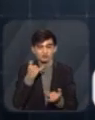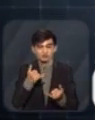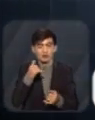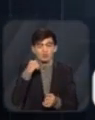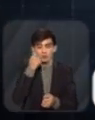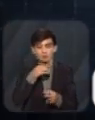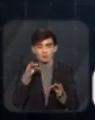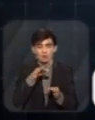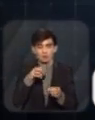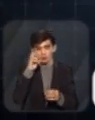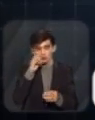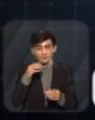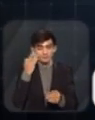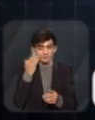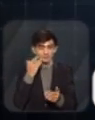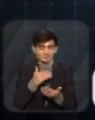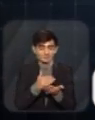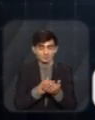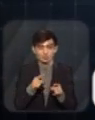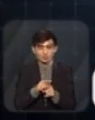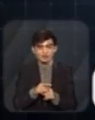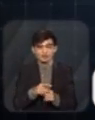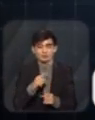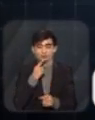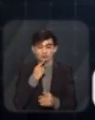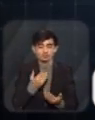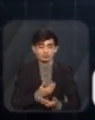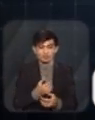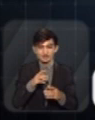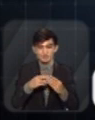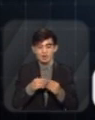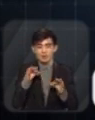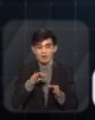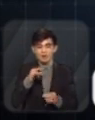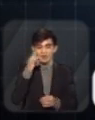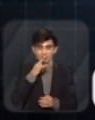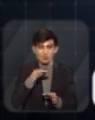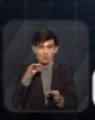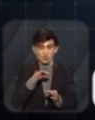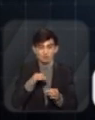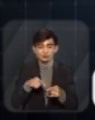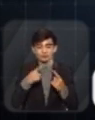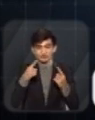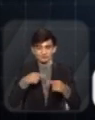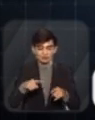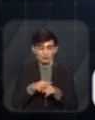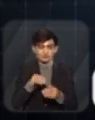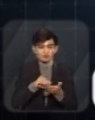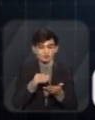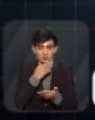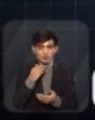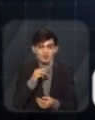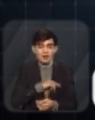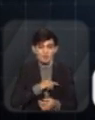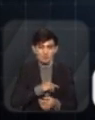мекемелерде күнде қолданылатын сөз. Дұрысы тұрмысы нашар отбасы. Қазақ тұрмысы төмен жоғары деп бағаламаған. Жұмыспен қамтылған емес,